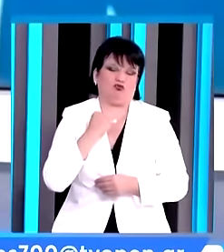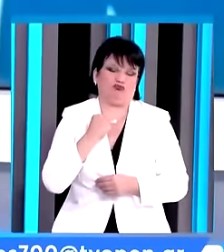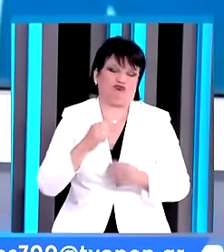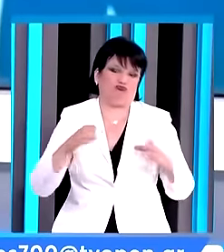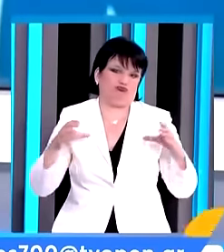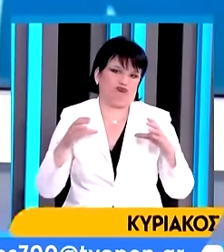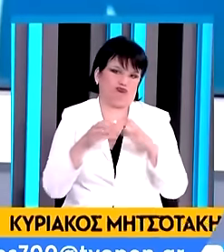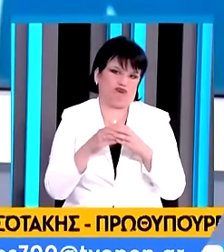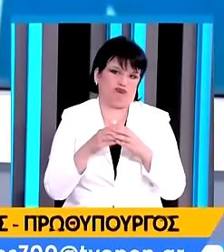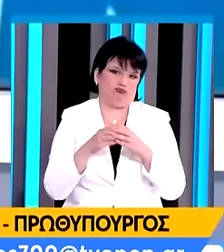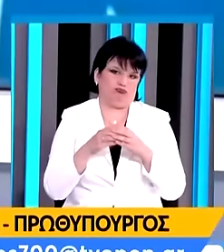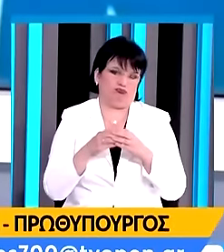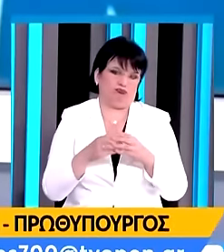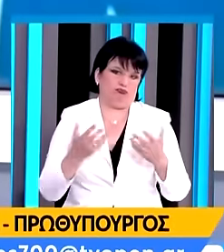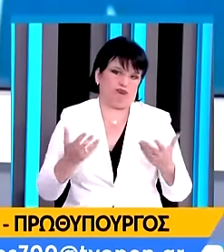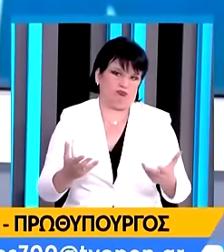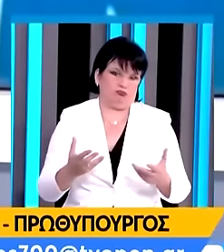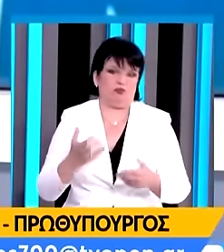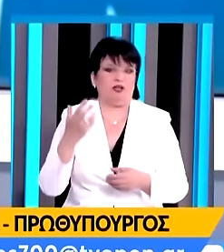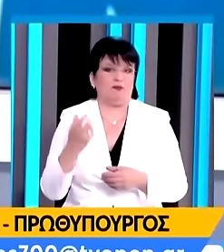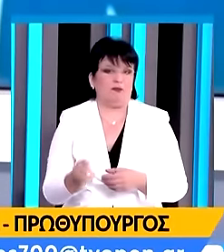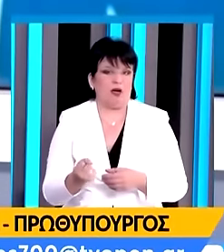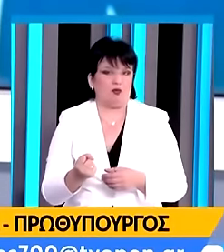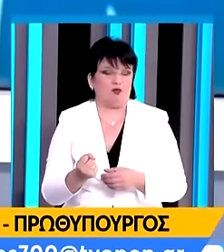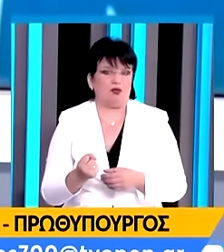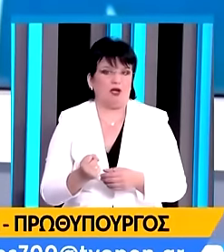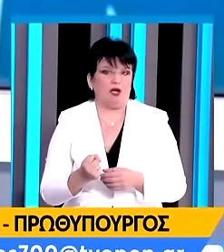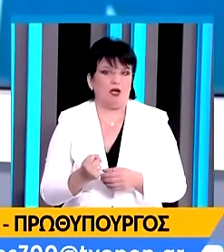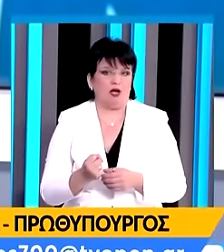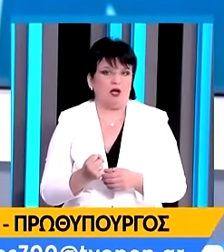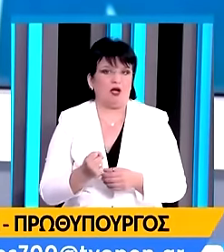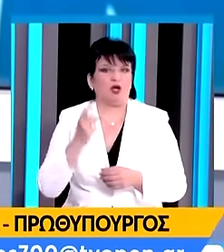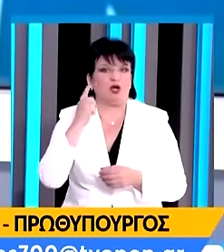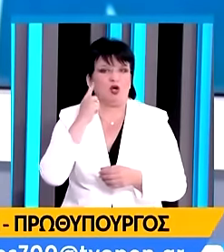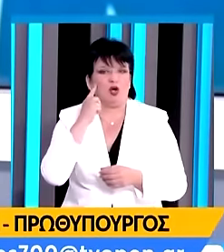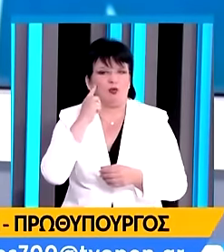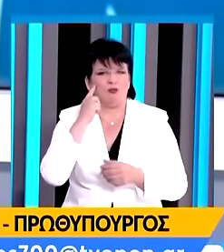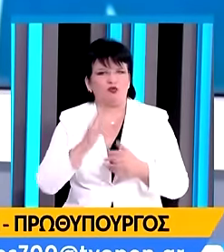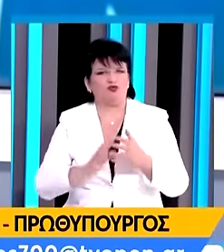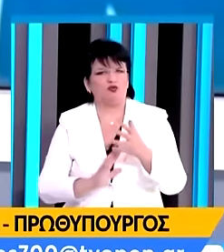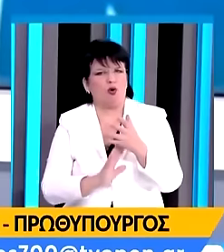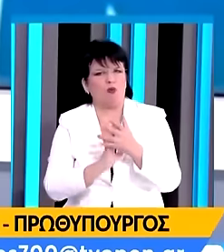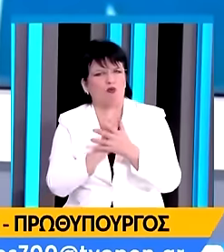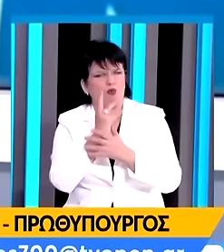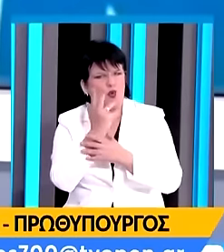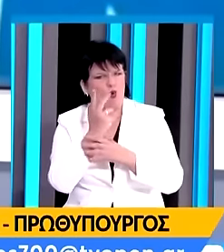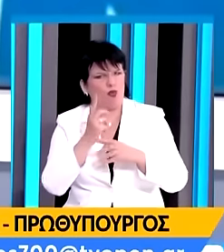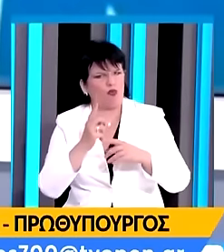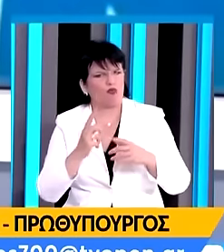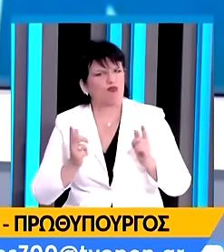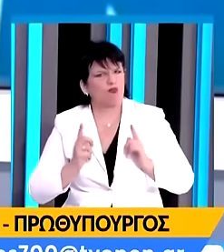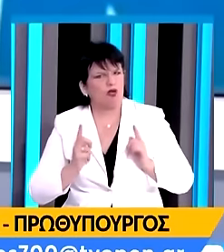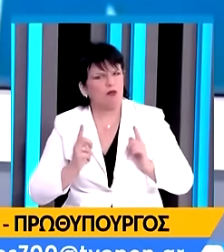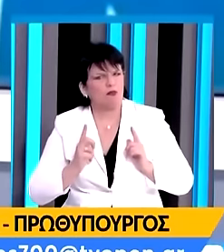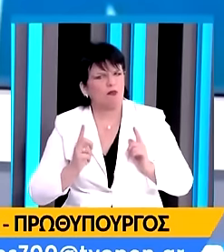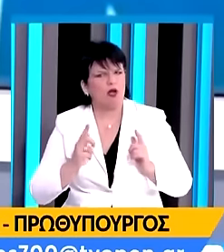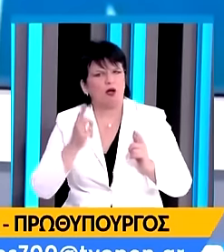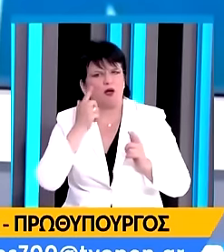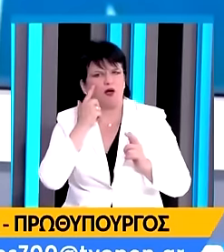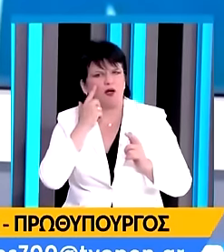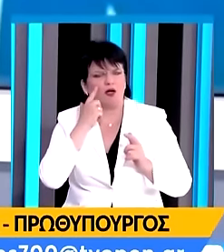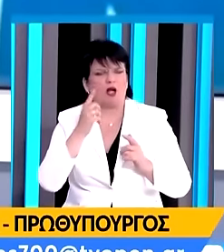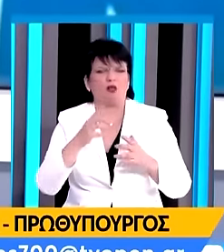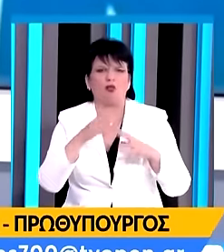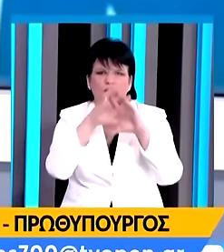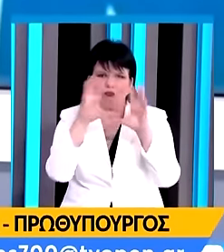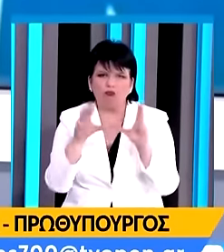μου. Και όταν υπάρχουν τομείς όπου η πρόοδος δεν είναι αυτή την οποία περιμένω, προφανώς και έχω τις